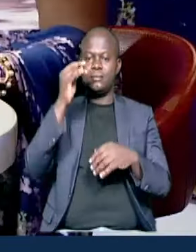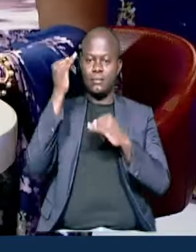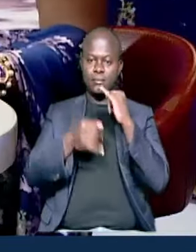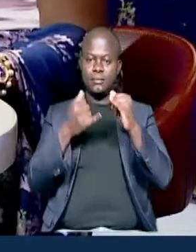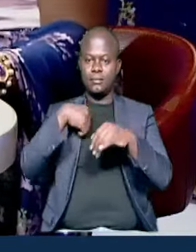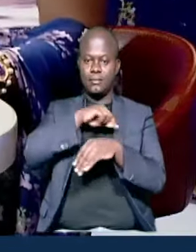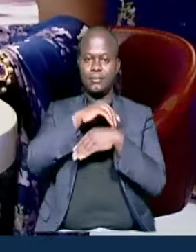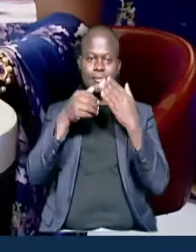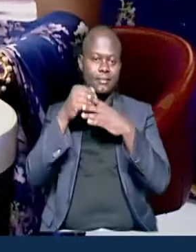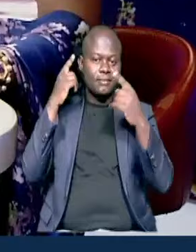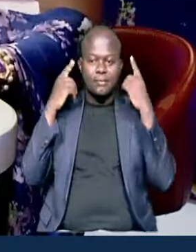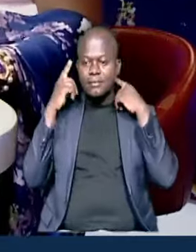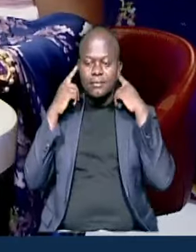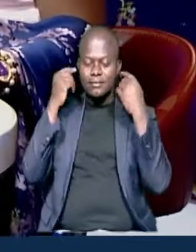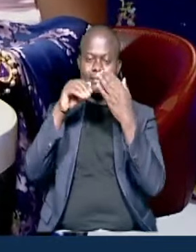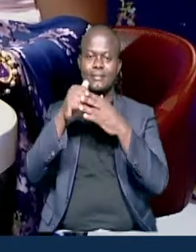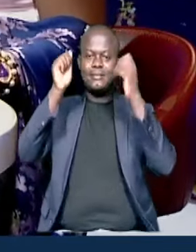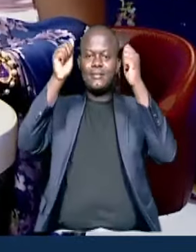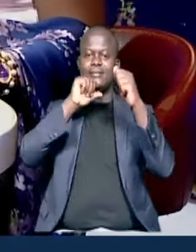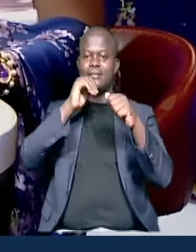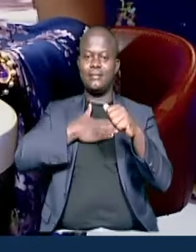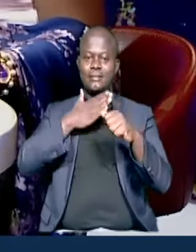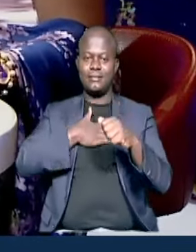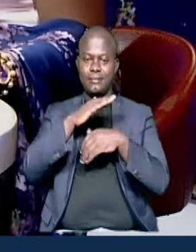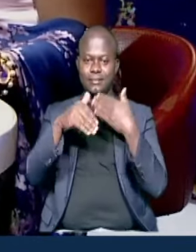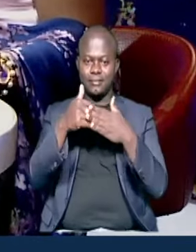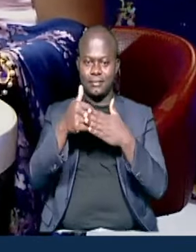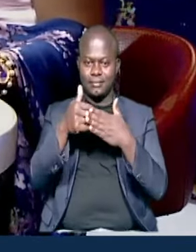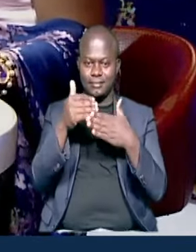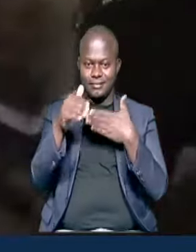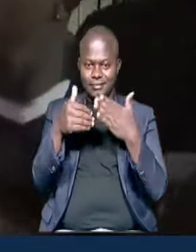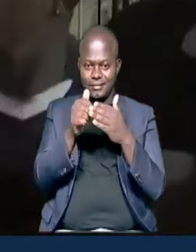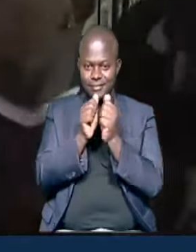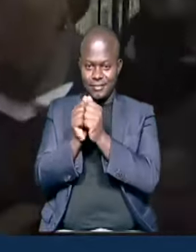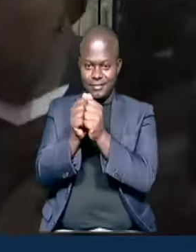zangaha birumvikana abafana ntabwo bishimye ariko muretse